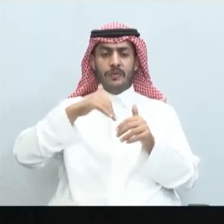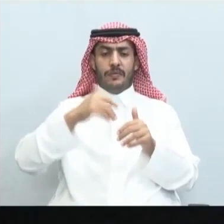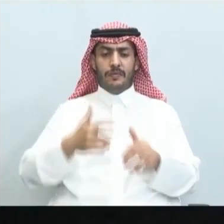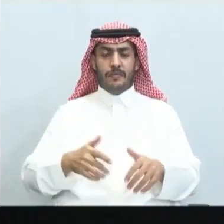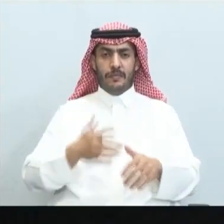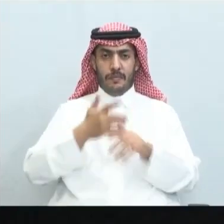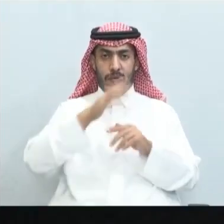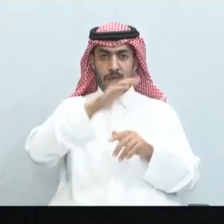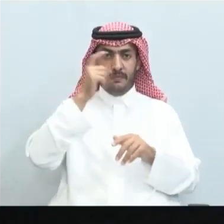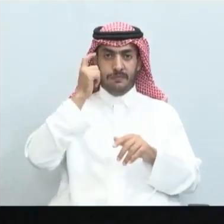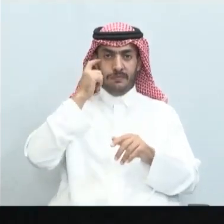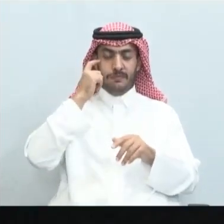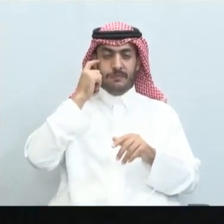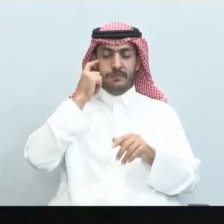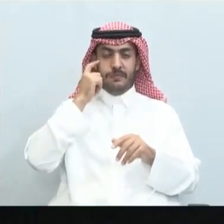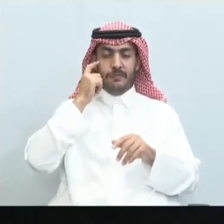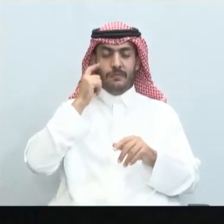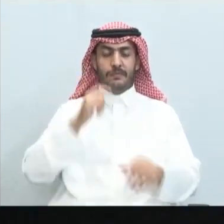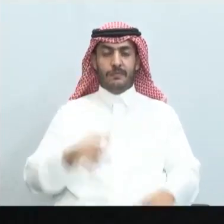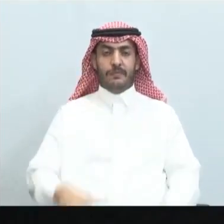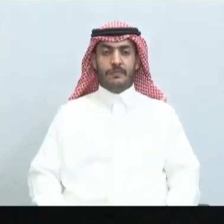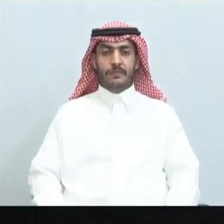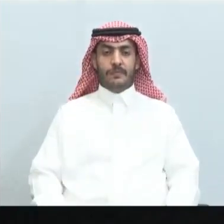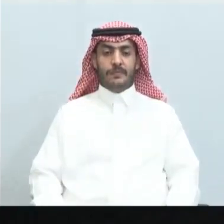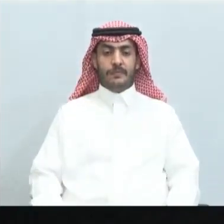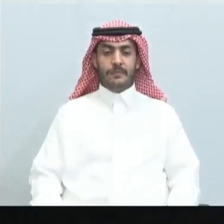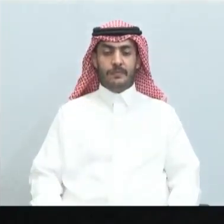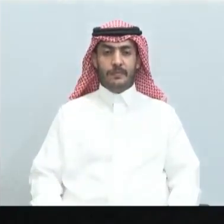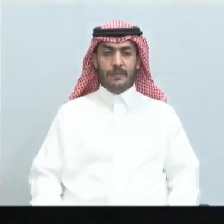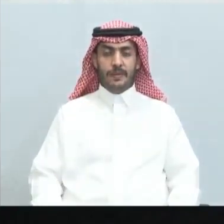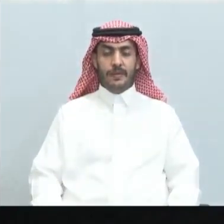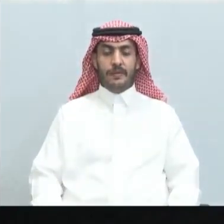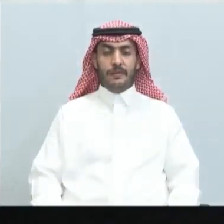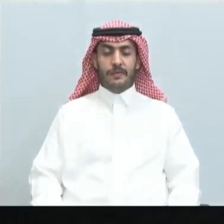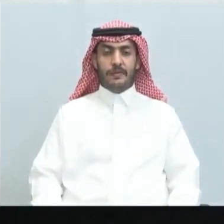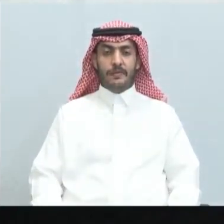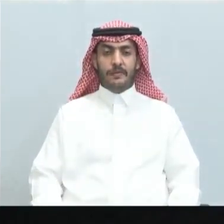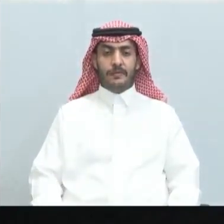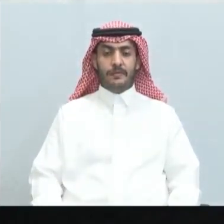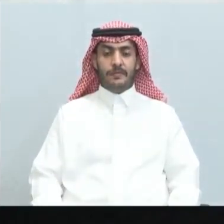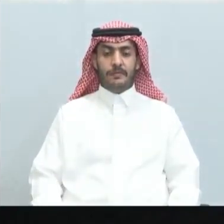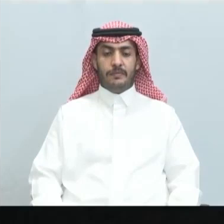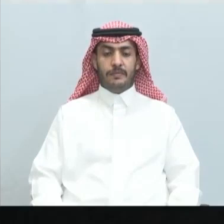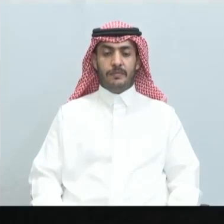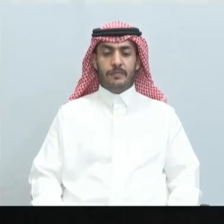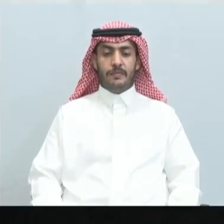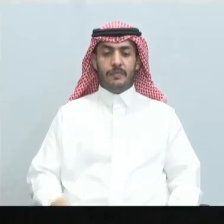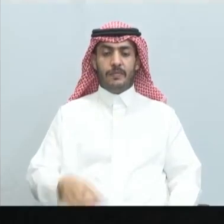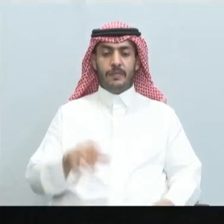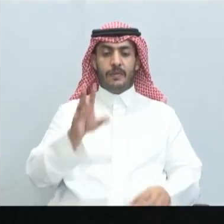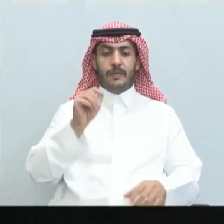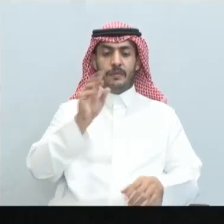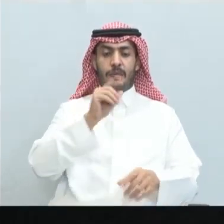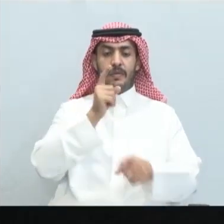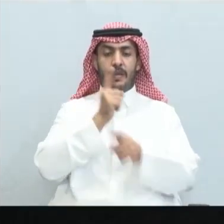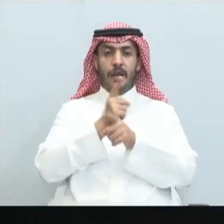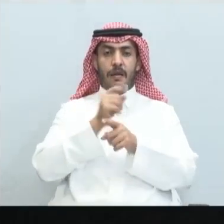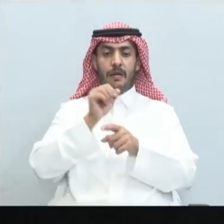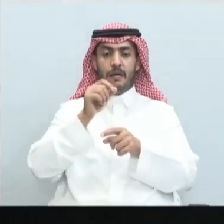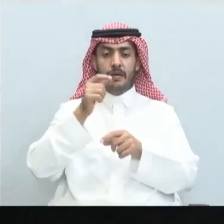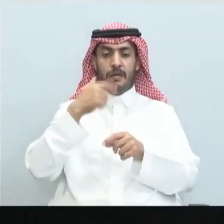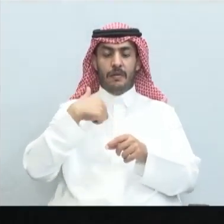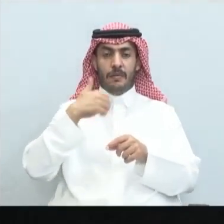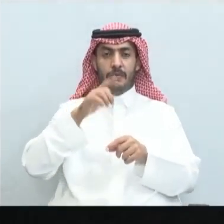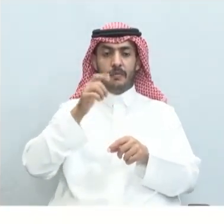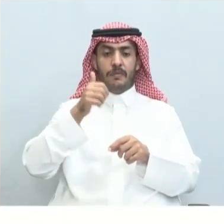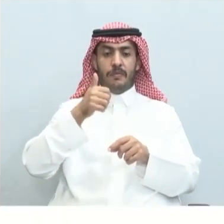الصندوق هل تعلمون ماذا يوجد به لن تتمكنوا من ذلك قال احد الطلاب هل